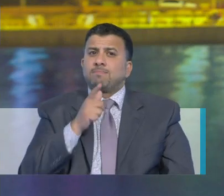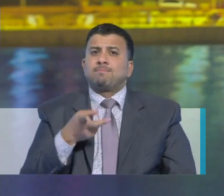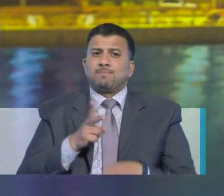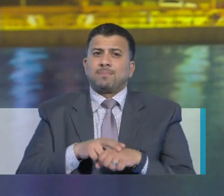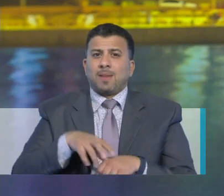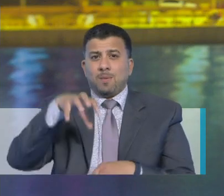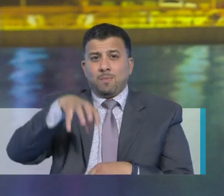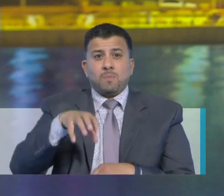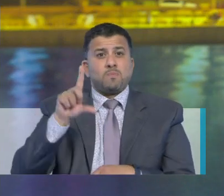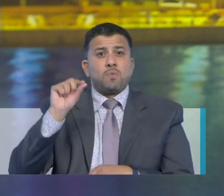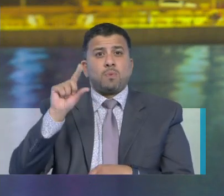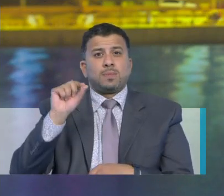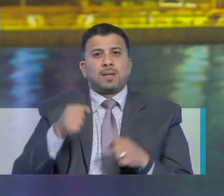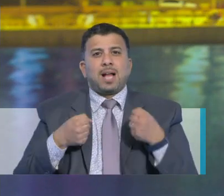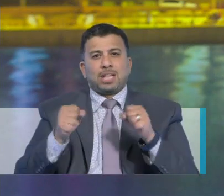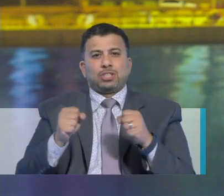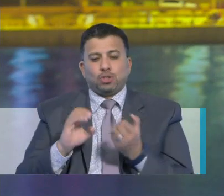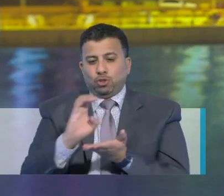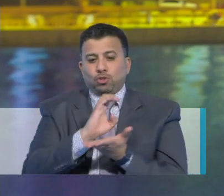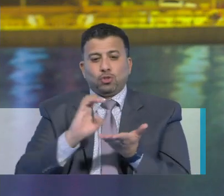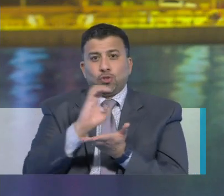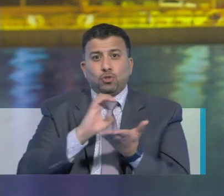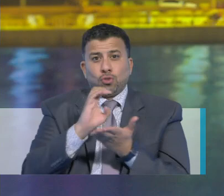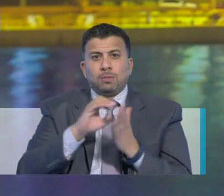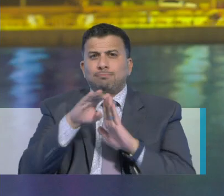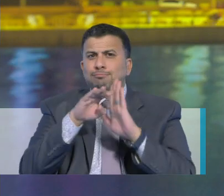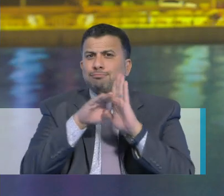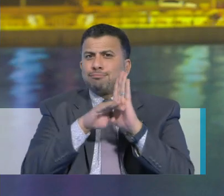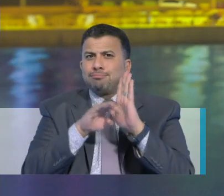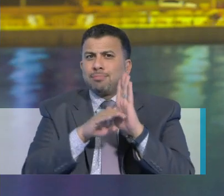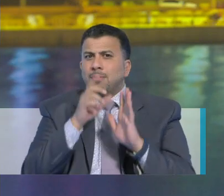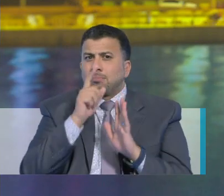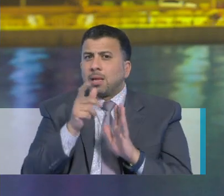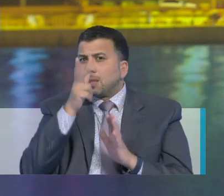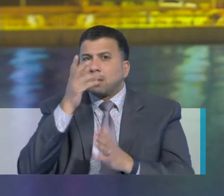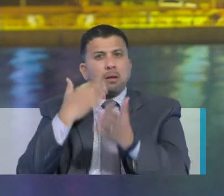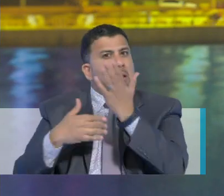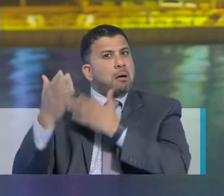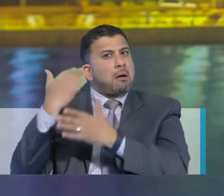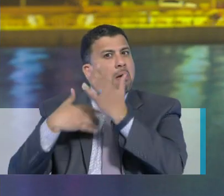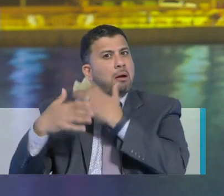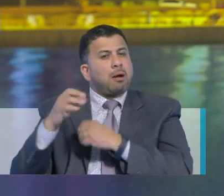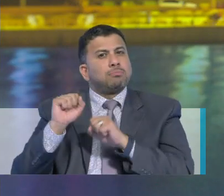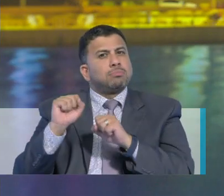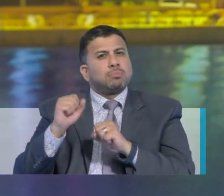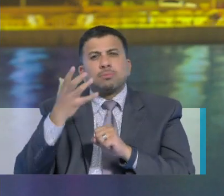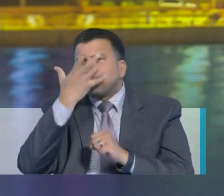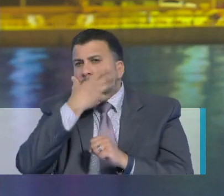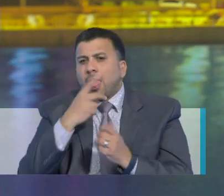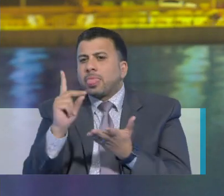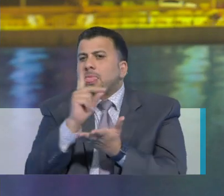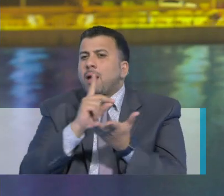ويعود الموقع المميز للحديقة الجيولوجية أدراج الزمان بما يحمله من دلائل تاريخية حول تشكل